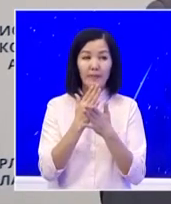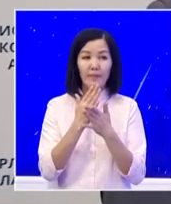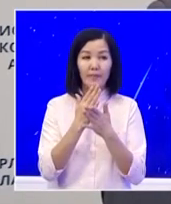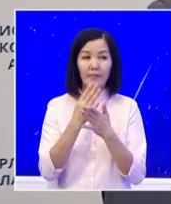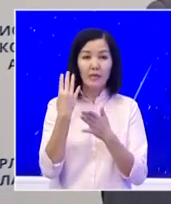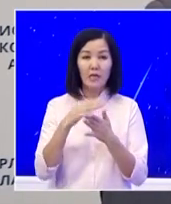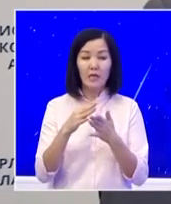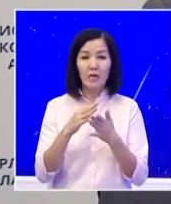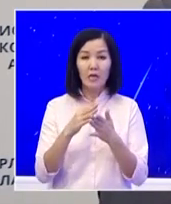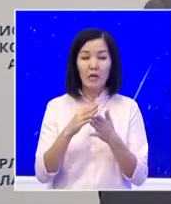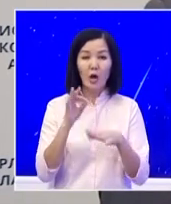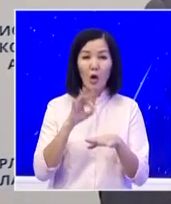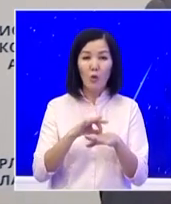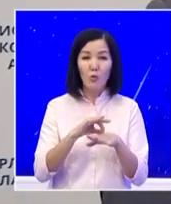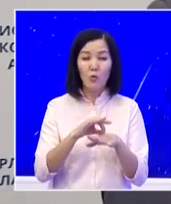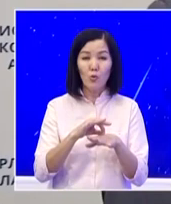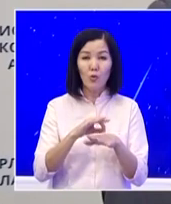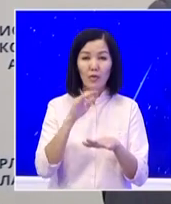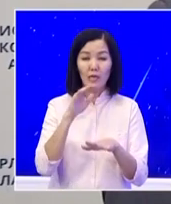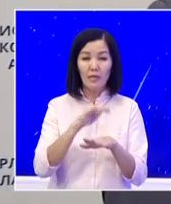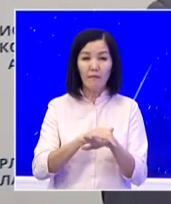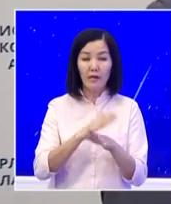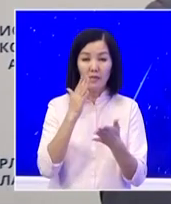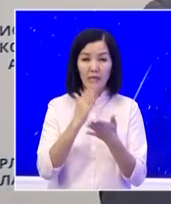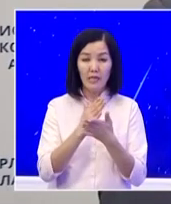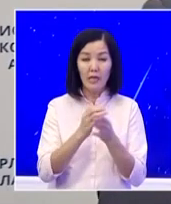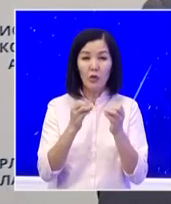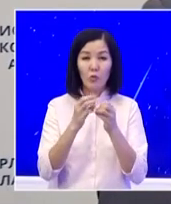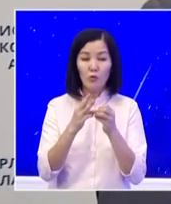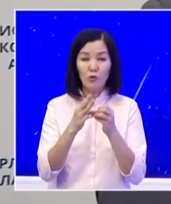40 жағдай тіркелген. Енді сол бойынша біз 13-ші